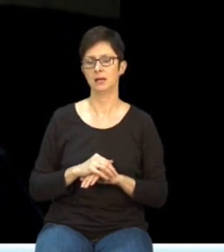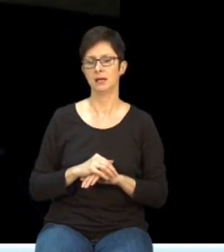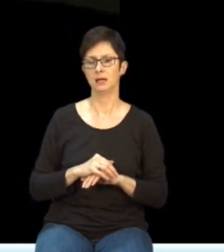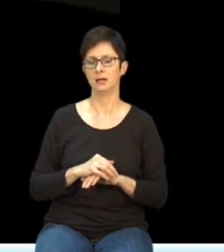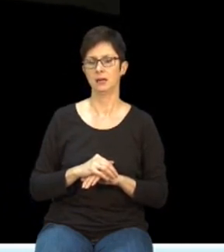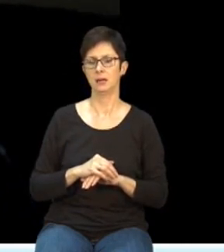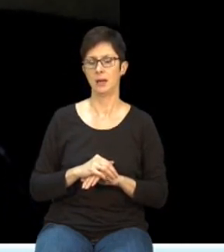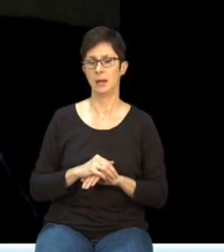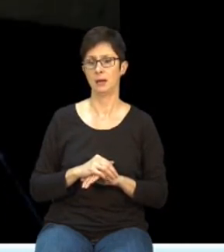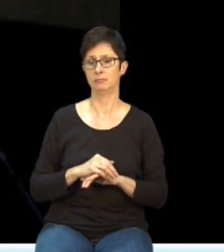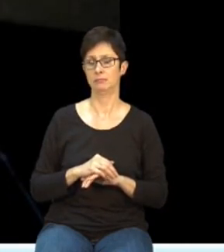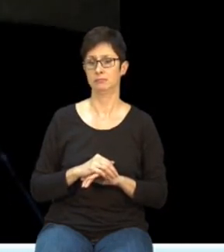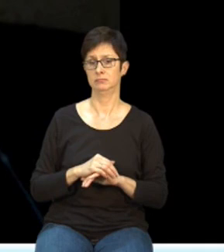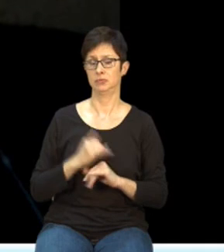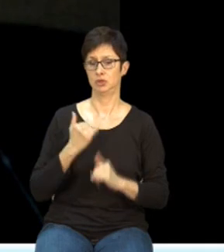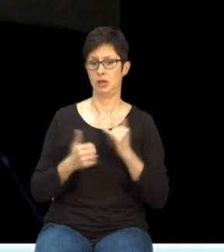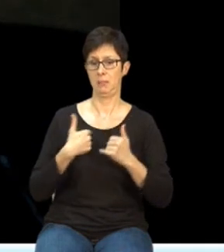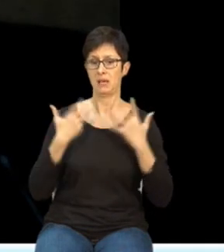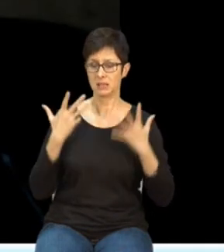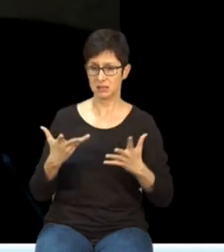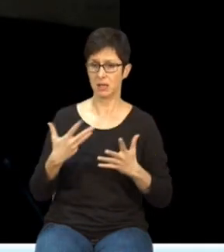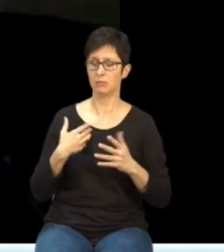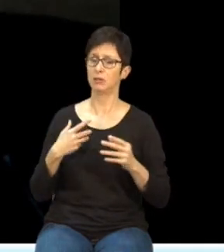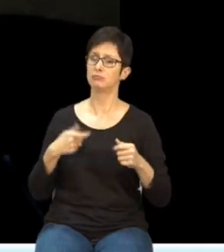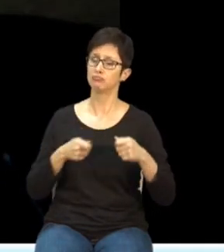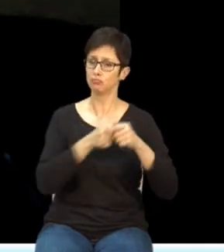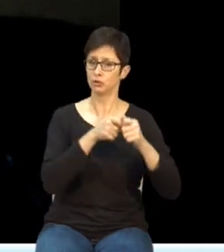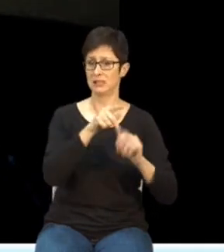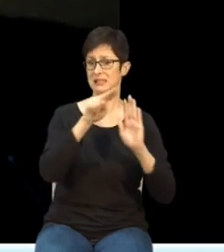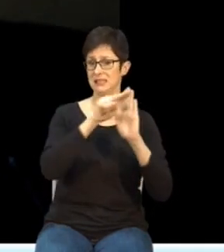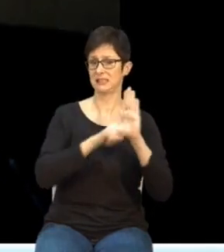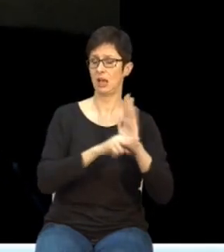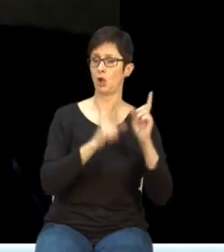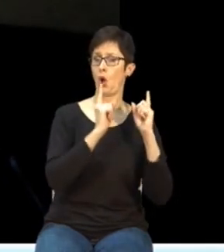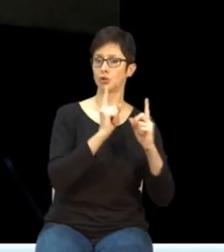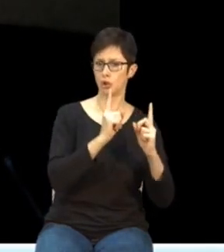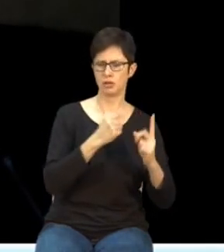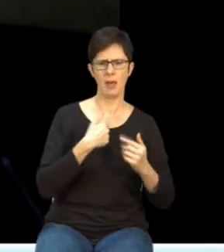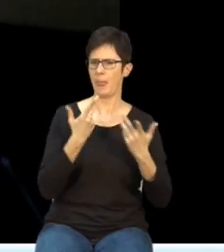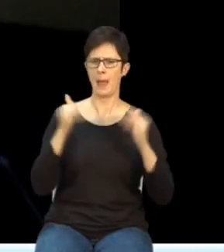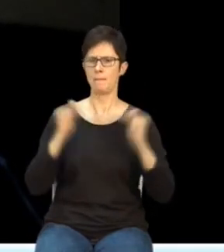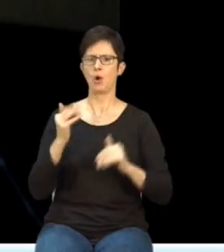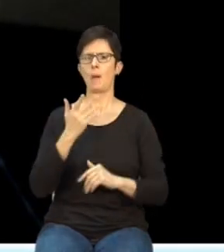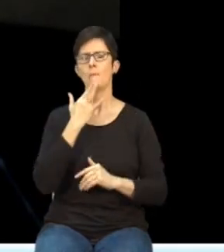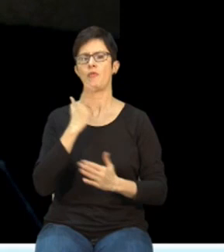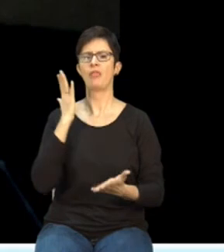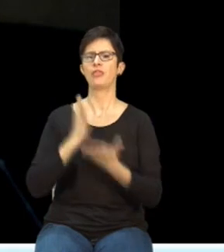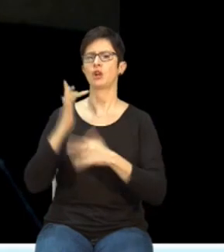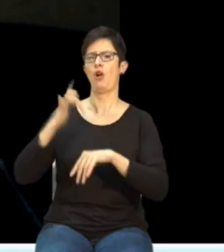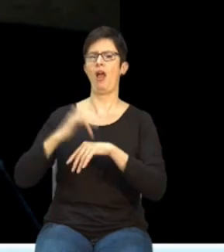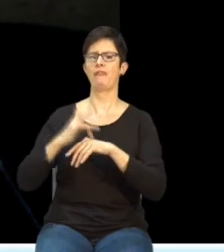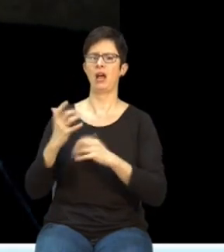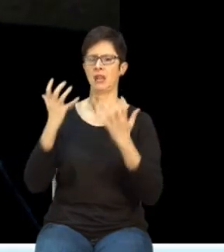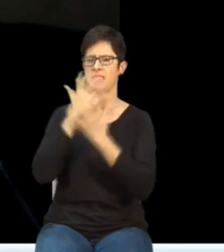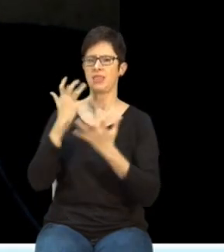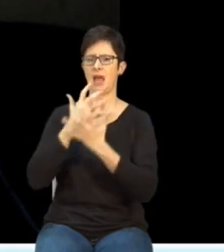jeżeli chcemy podpierać się zasadą ostrożności to nie możemy mówić że tylko i wyłącznie efekty termiczne